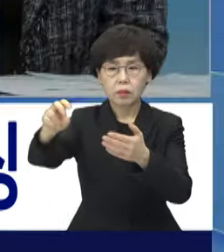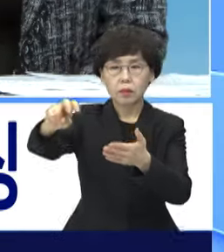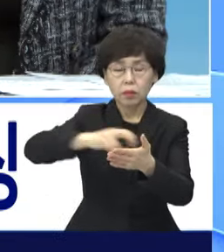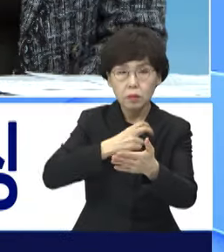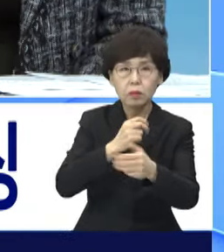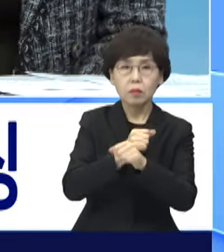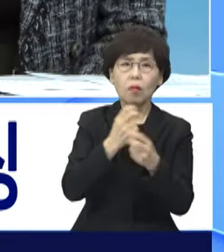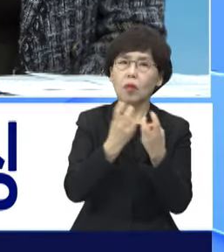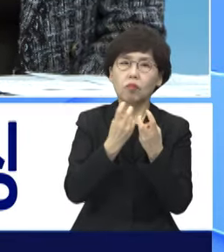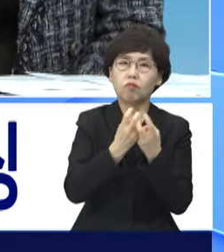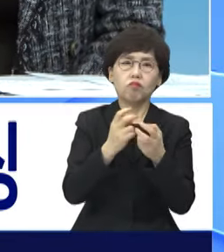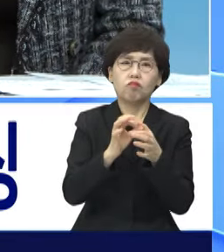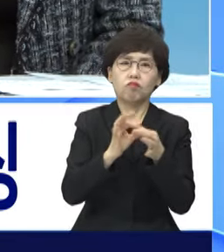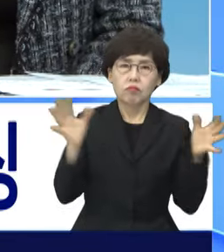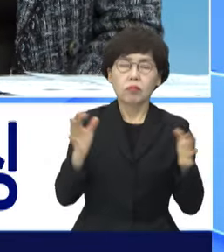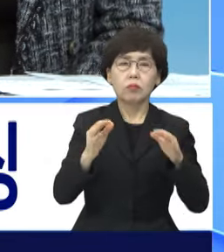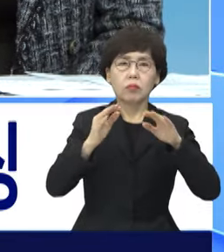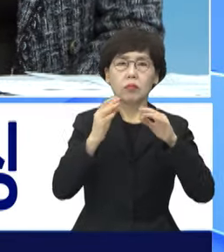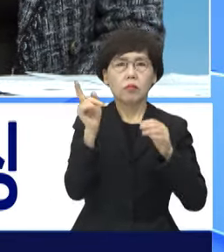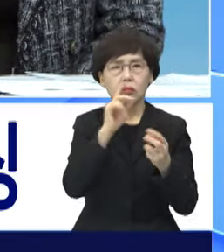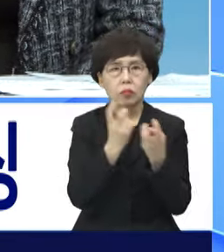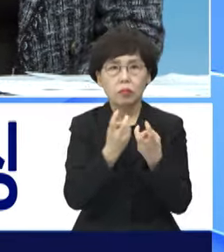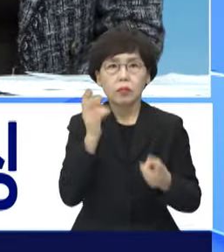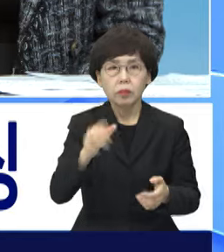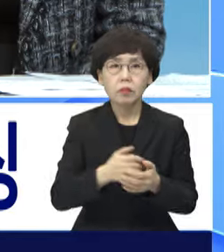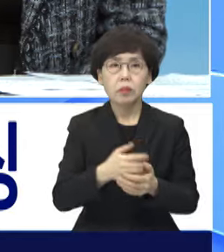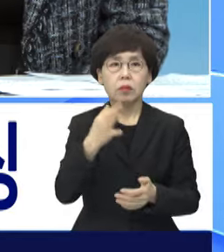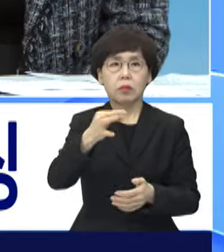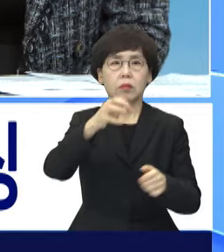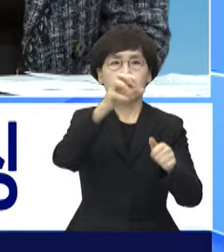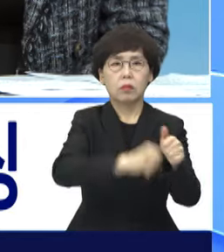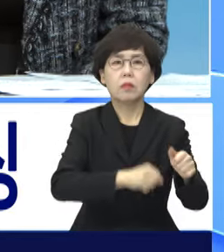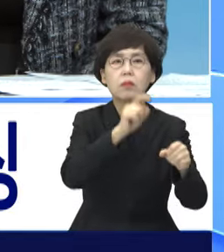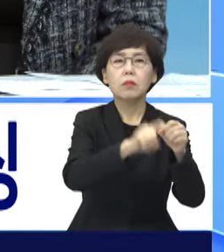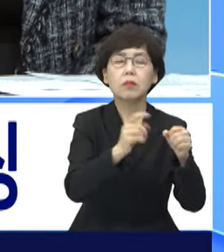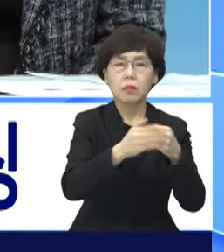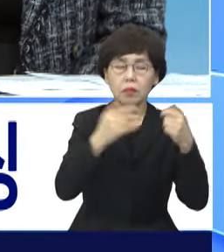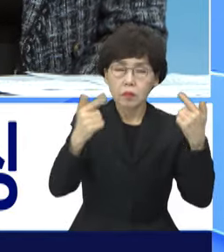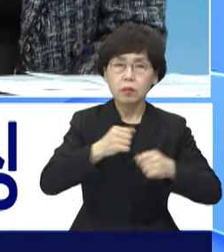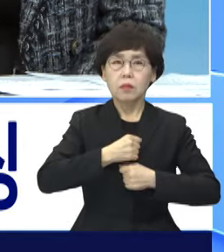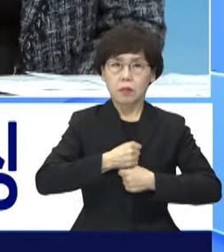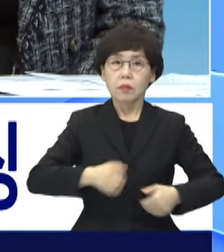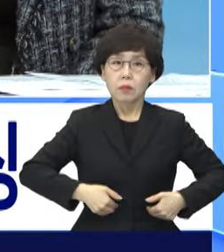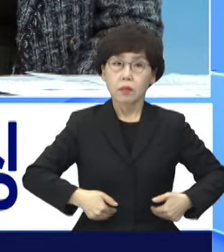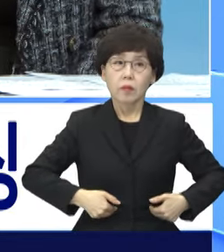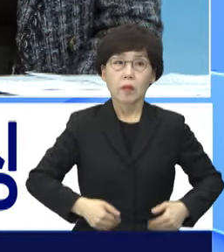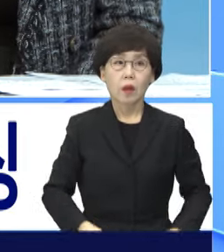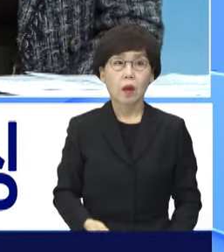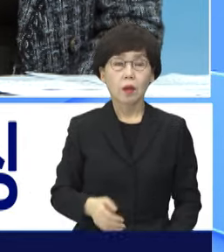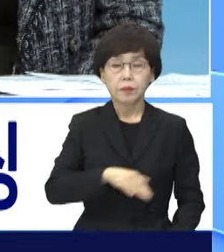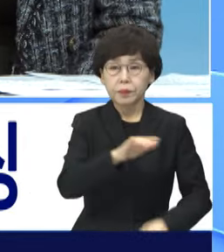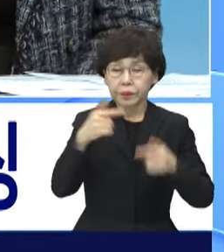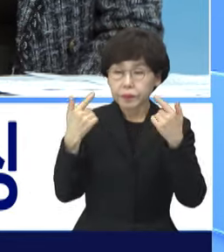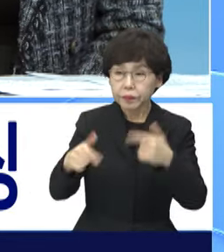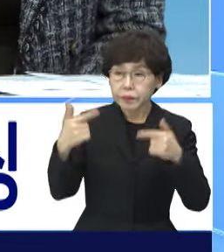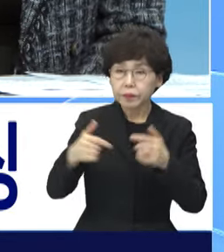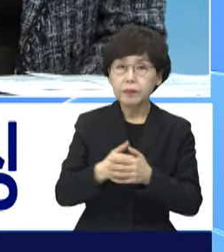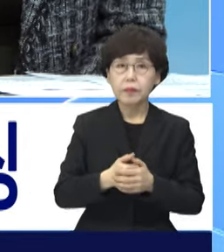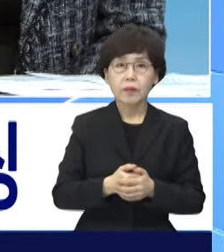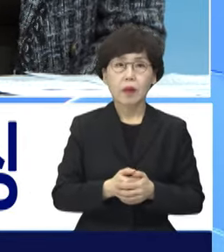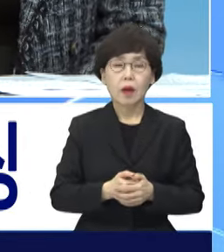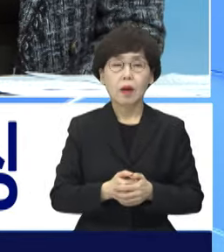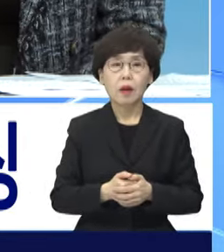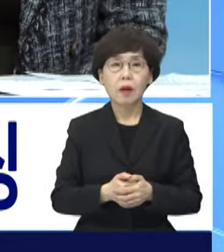수단과 방법을 가리지 않고 있습니다 예 그래서 항상 주의를 하는 것이 필요한데요 저희 쪽에서 늘 꼭 도라는 것이